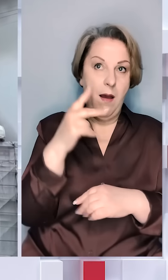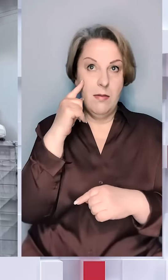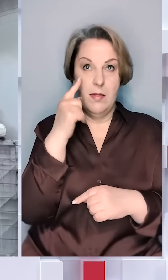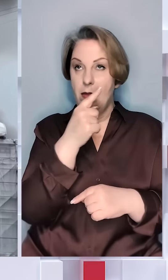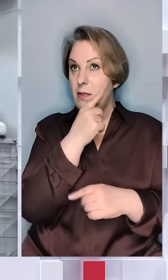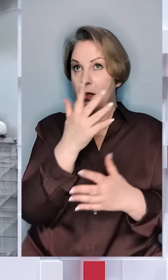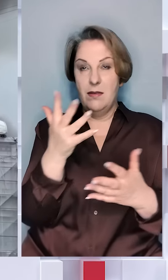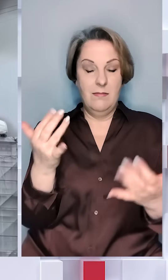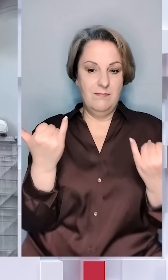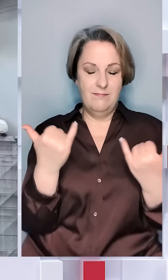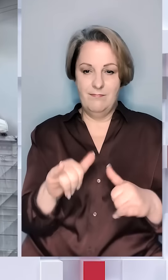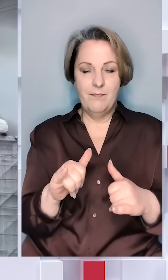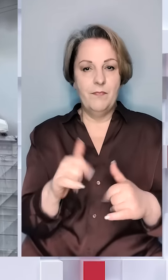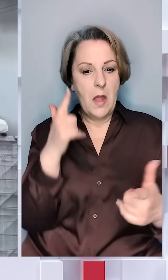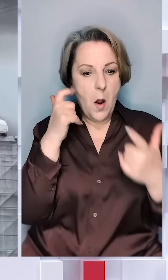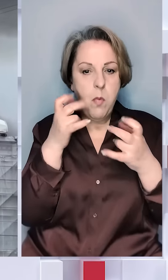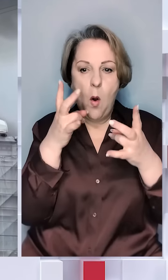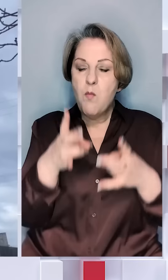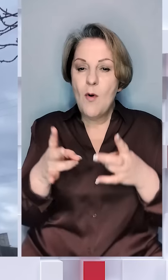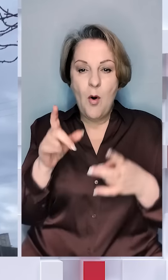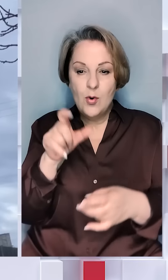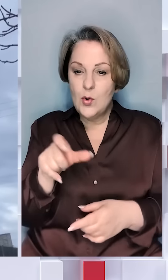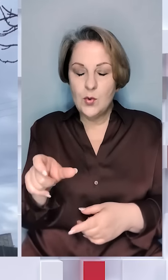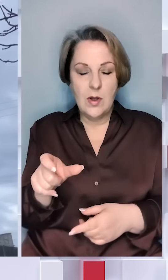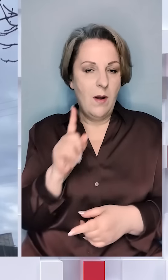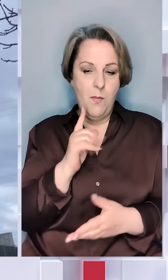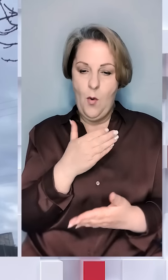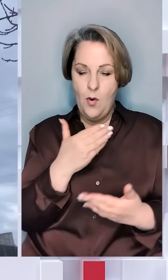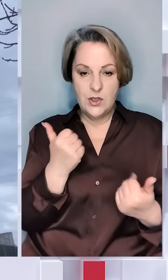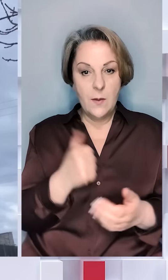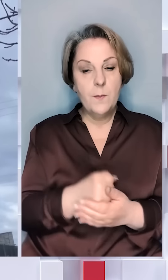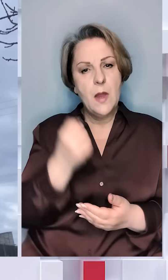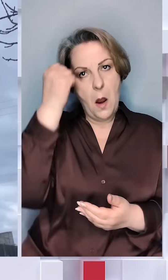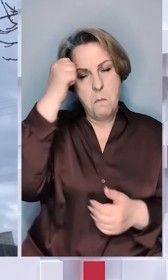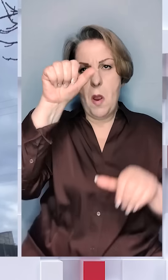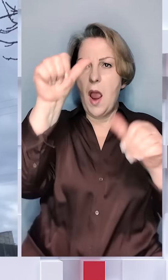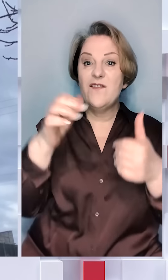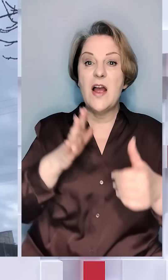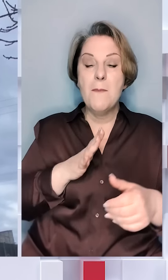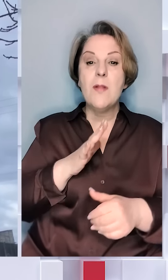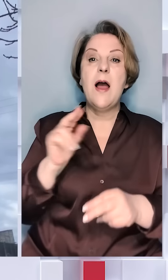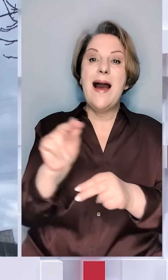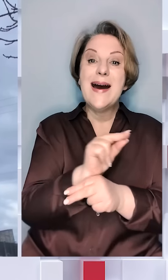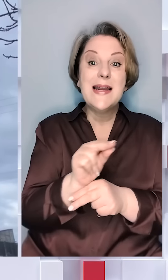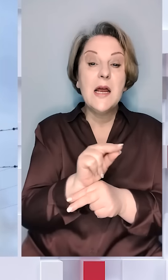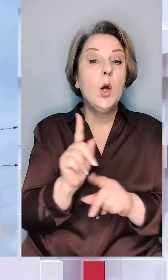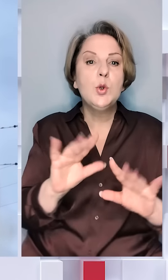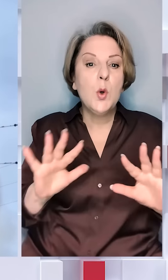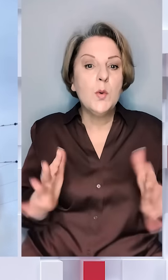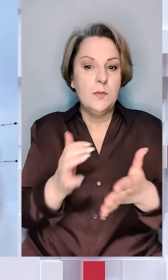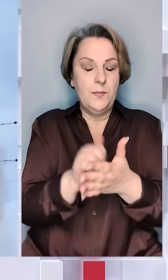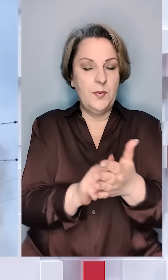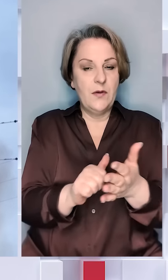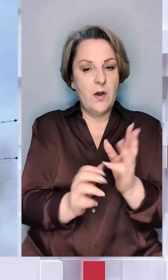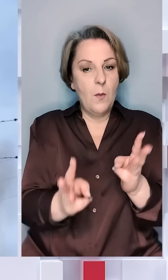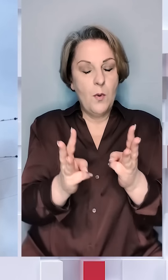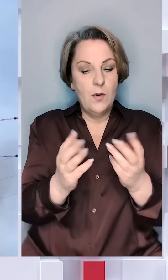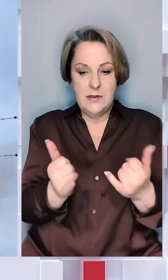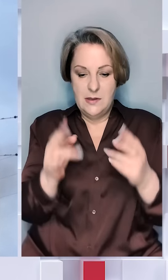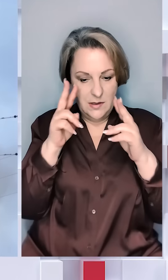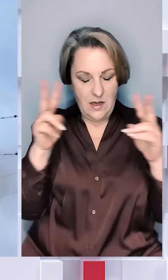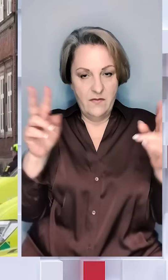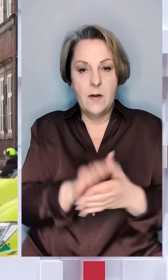очах здивованих самовидців. Повідомлень про потерпілих поки що не надходило. Пам'ятка була на реконструкції. Що саме спричинило пожежу,